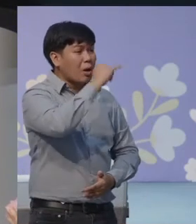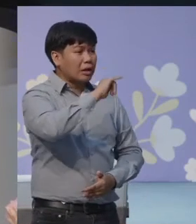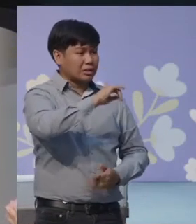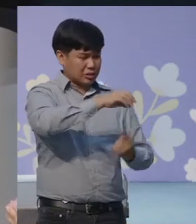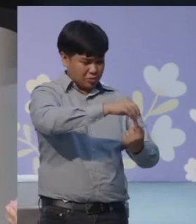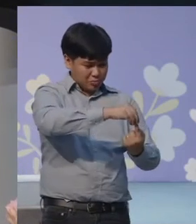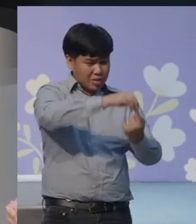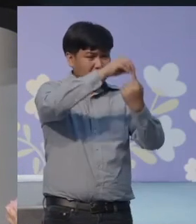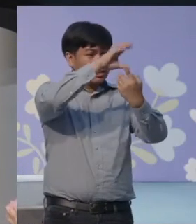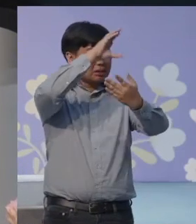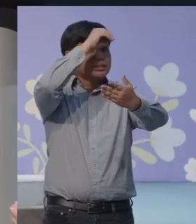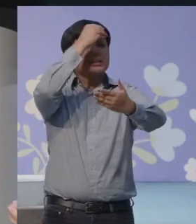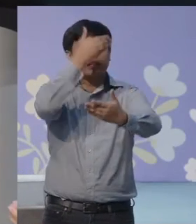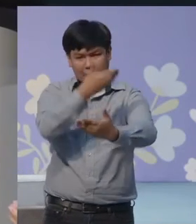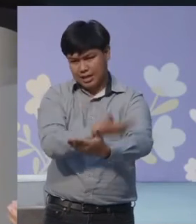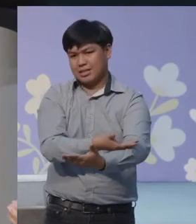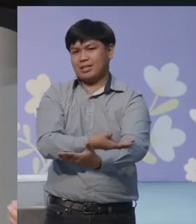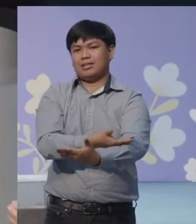niya,